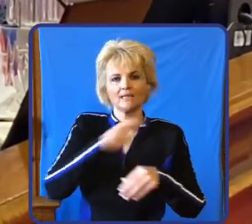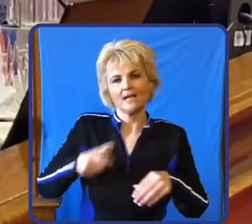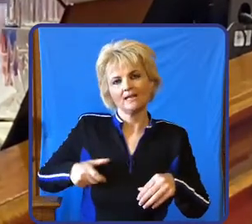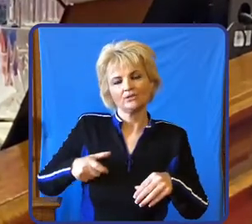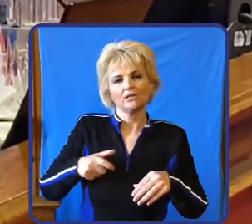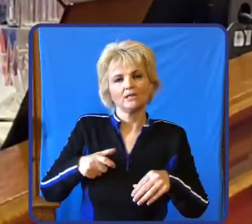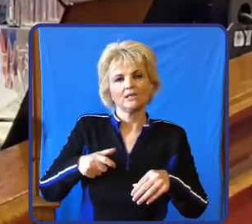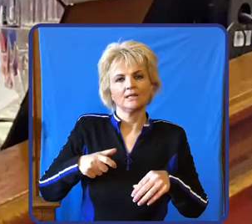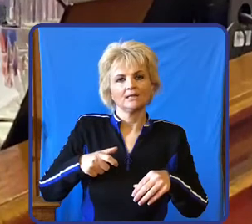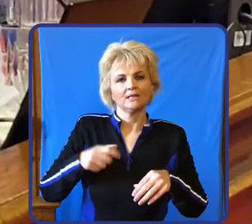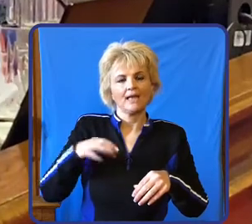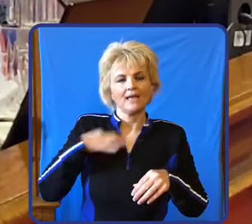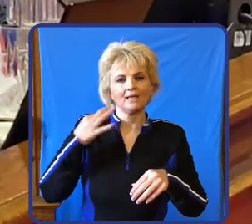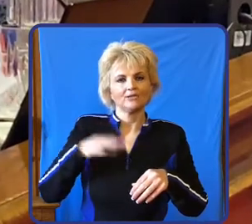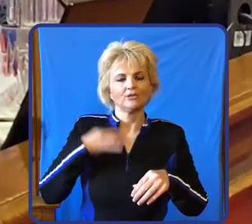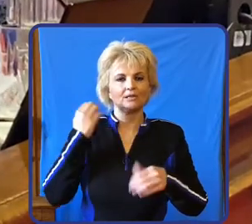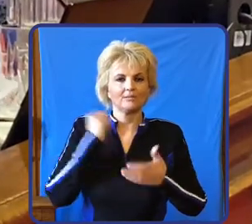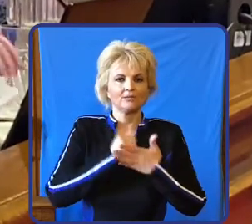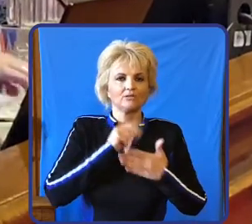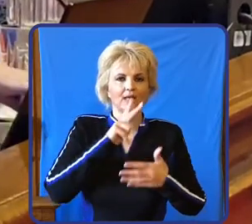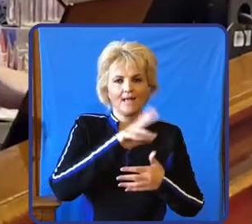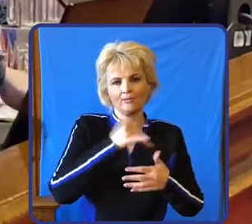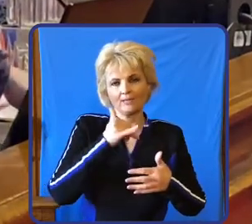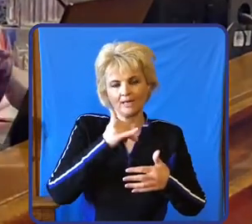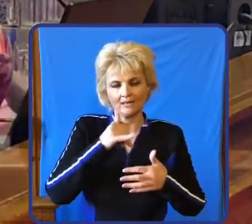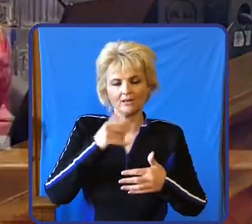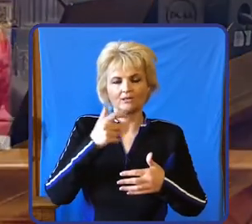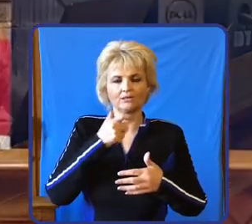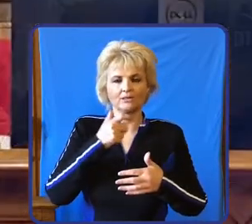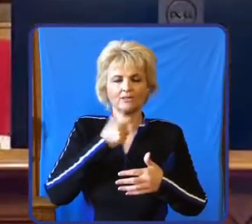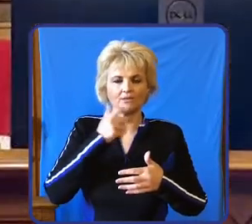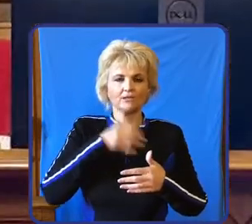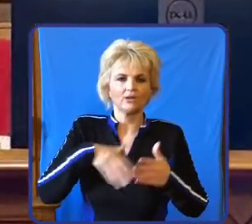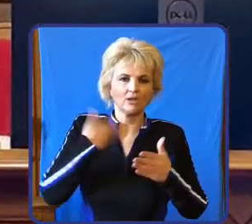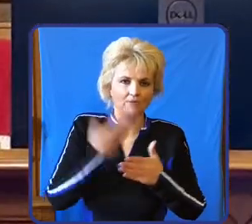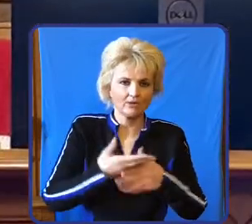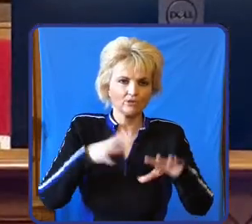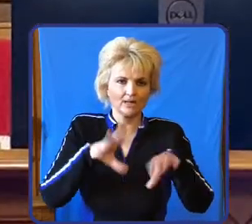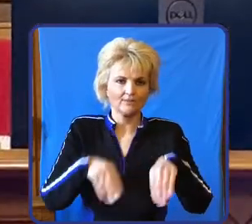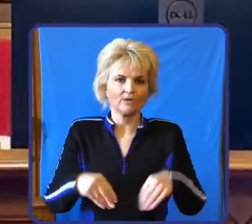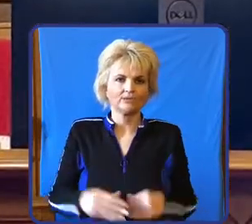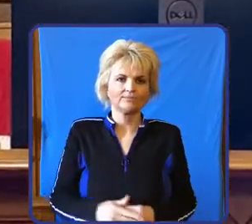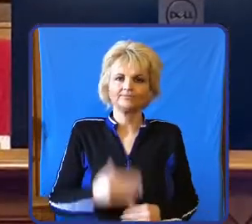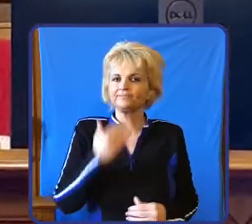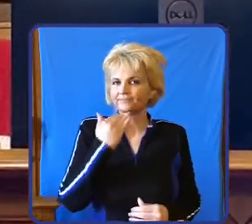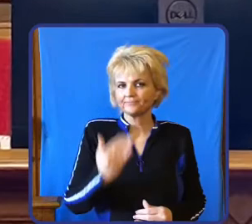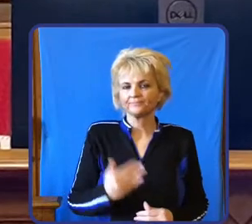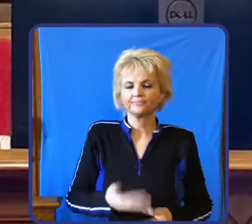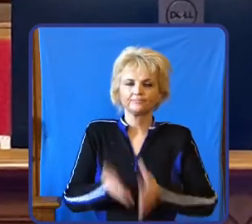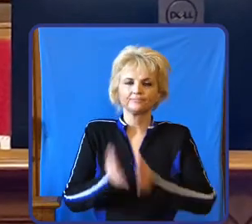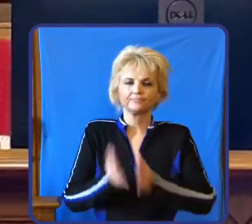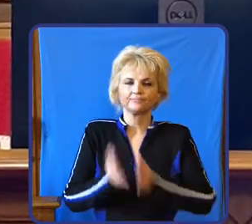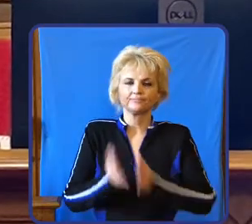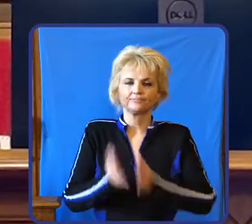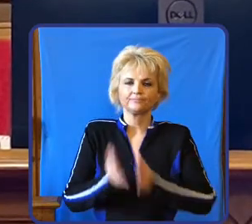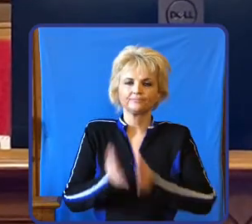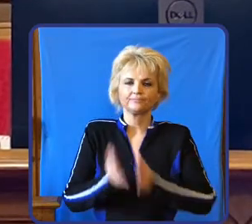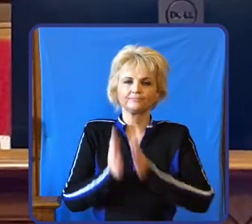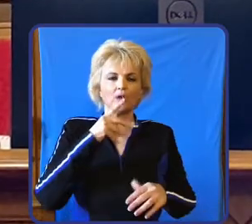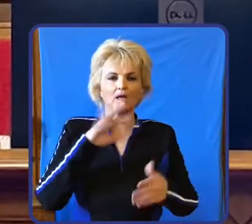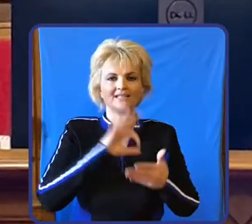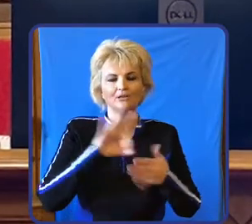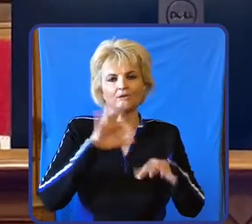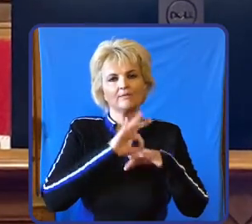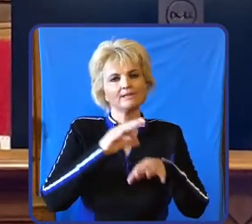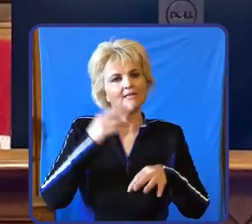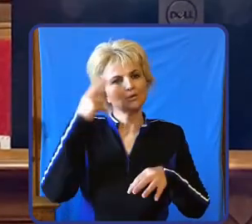és egészségügyi bizottság 3 igen szavazattal javasolja a közgyűlés számára elfogadásra. Köszönöm. Köszönöm szépen. Felkérem Kuruc Roland irodavezető urat,